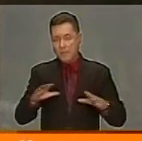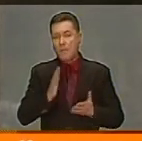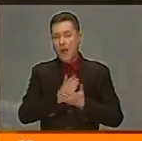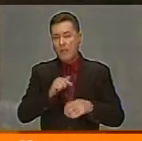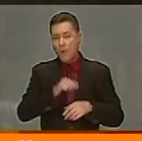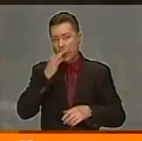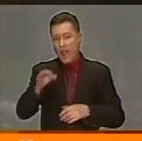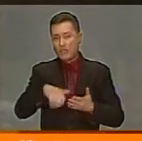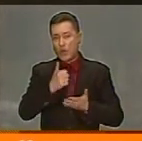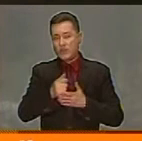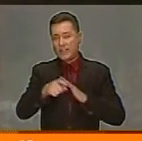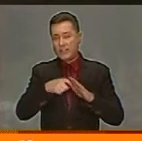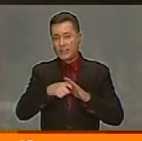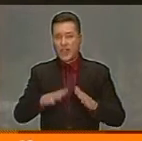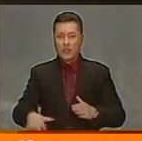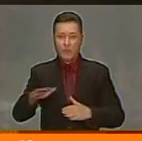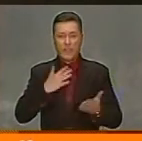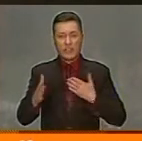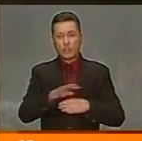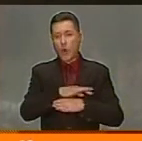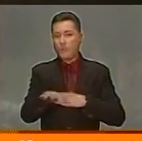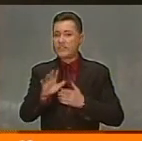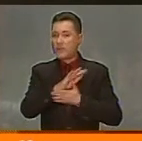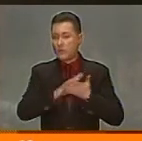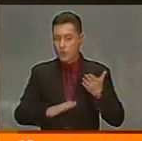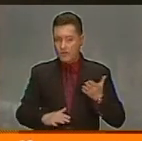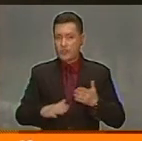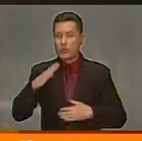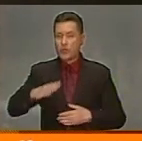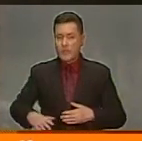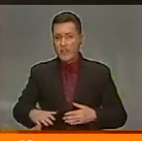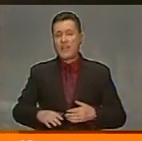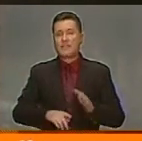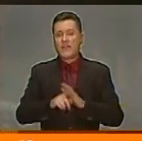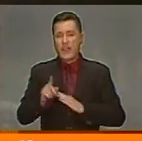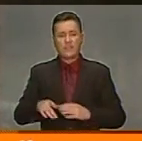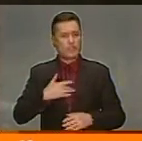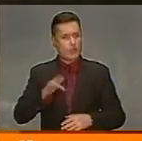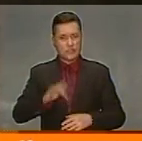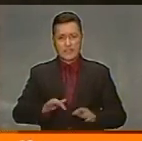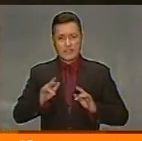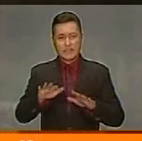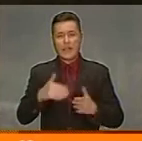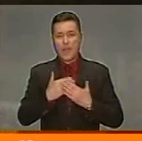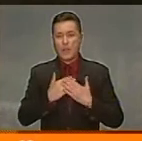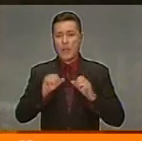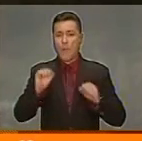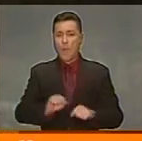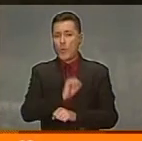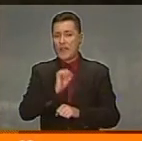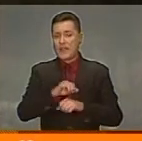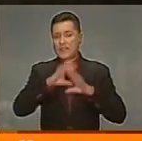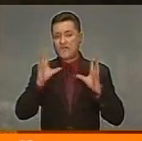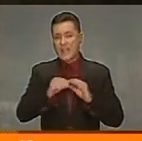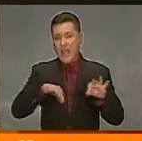Той заявив, що у випадку, якщо обстріли продовжуватимуться, то доведеться вдатися до жорсткіших заходів. Так, наприклад, можуть перекрити взагалі